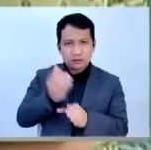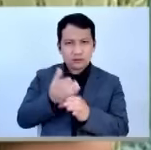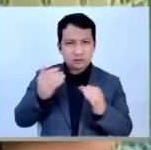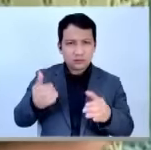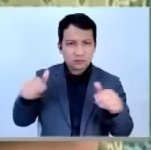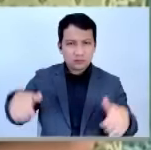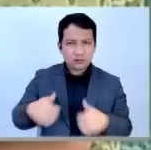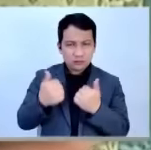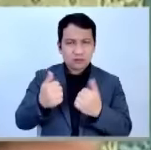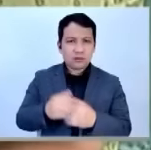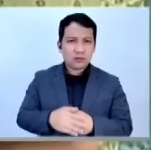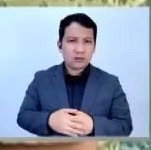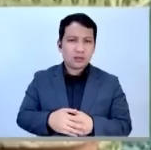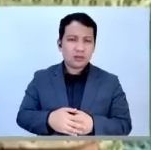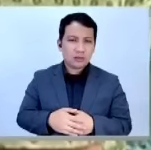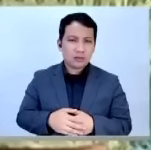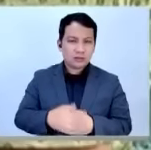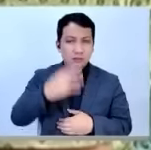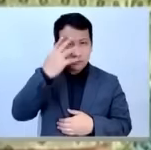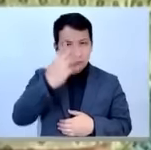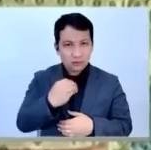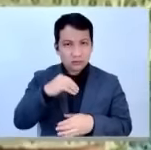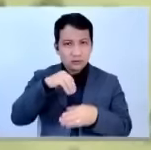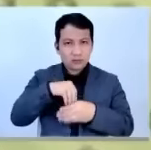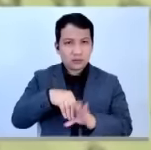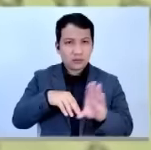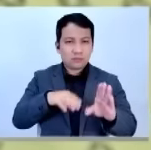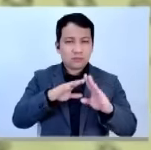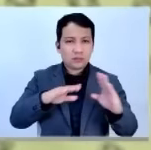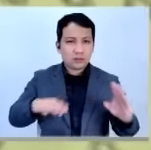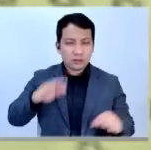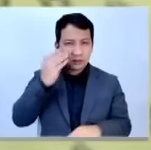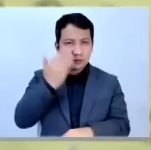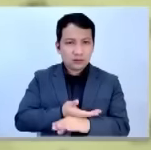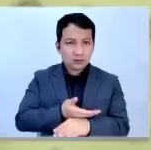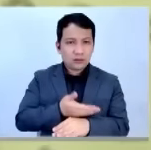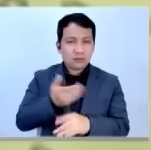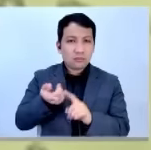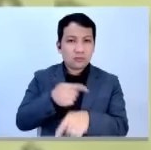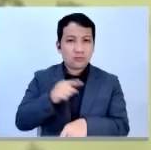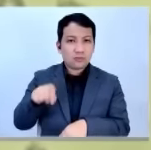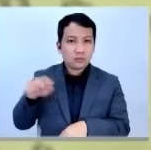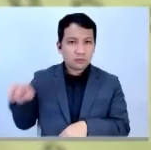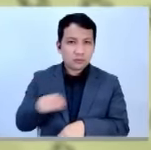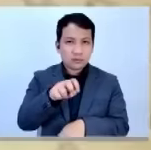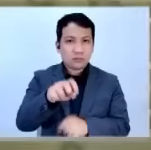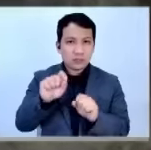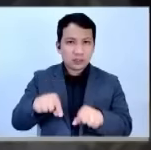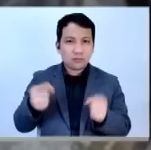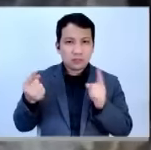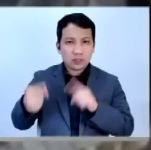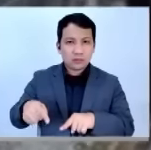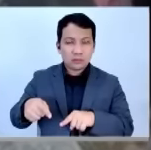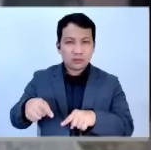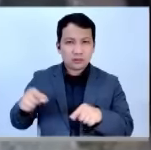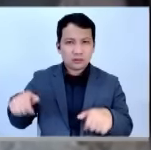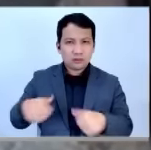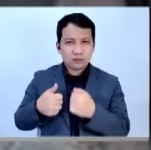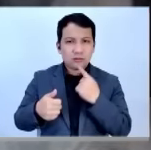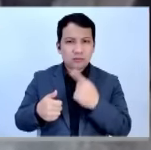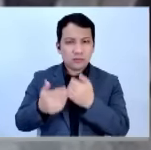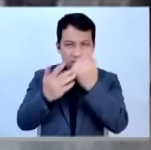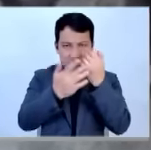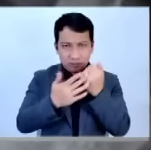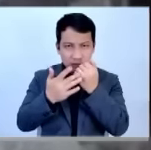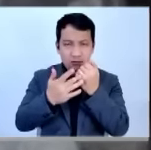nangyari. Natutulog daw sa loob ng bahay ang kanyang anak, nakagagaling lang sa biyahe nang mangyari ang insidente. Matinding trauma rin daw ang inabot